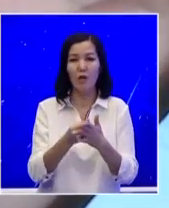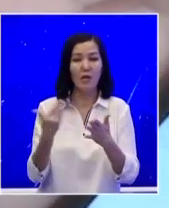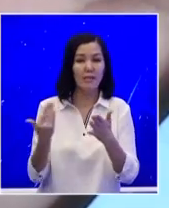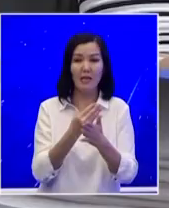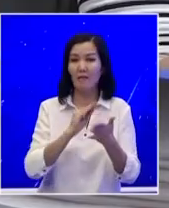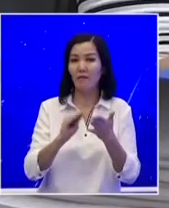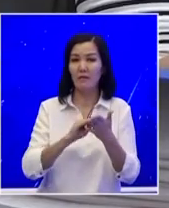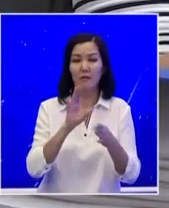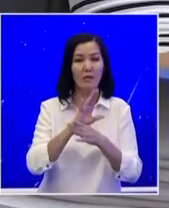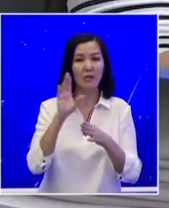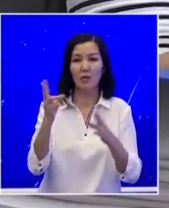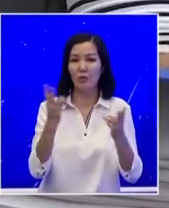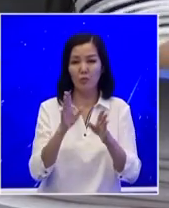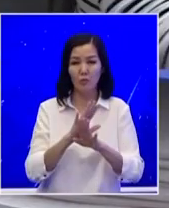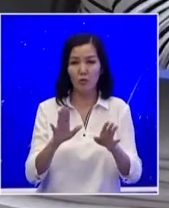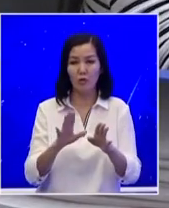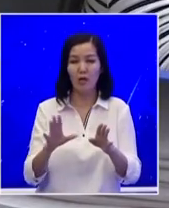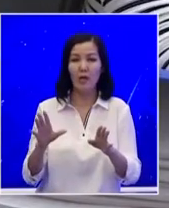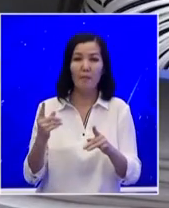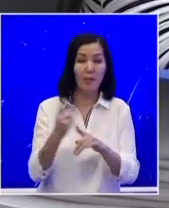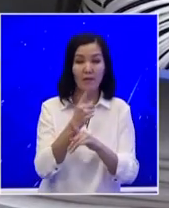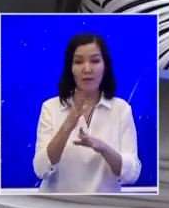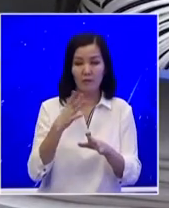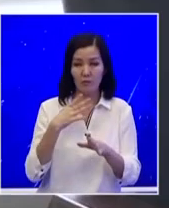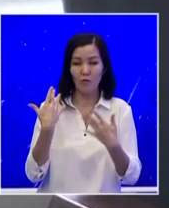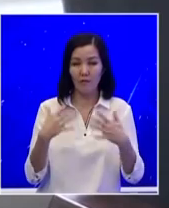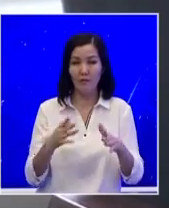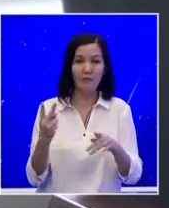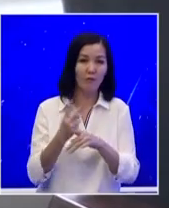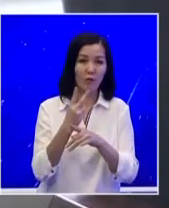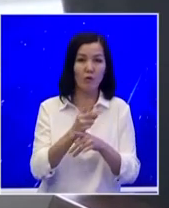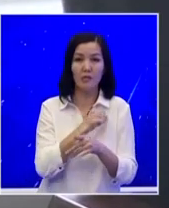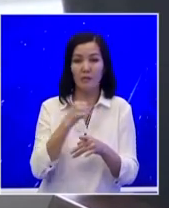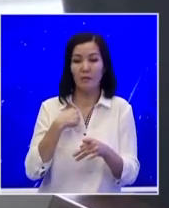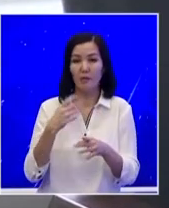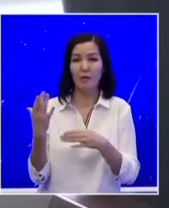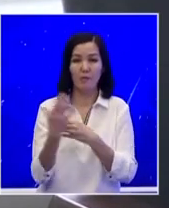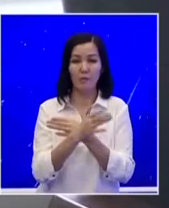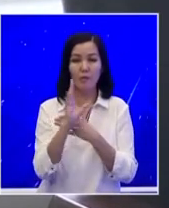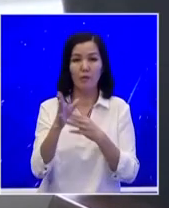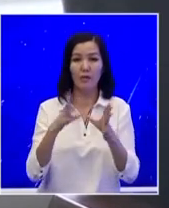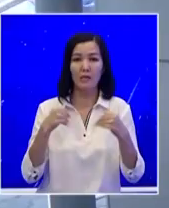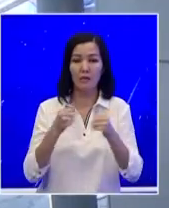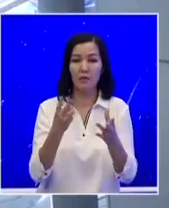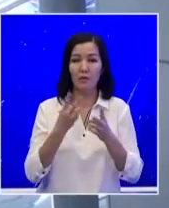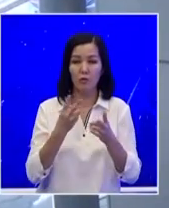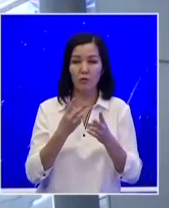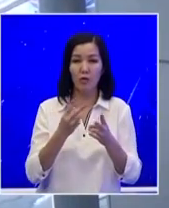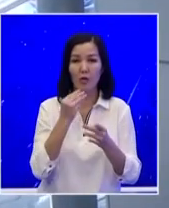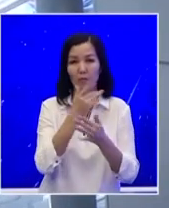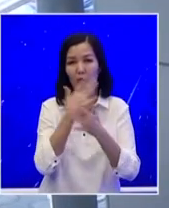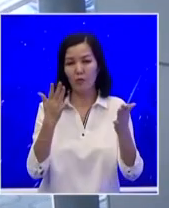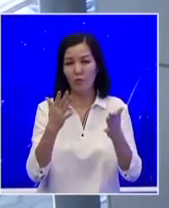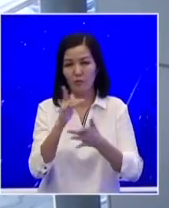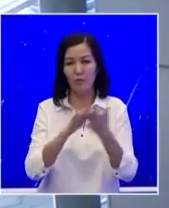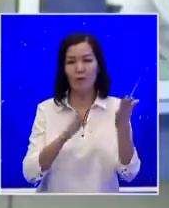не нужно. Все будет осуществляться на основе предоставленных ранее документов. Нуждающиеся семьи продолжат получать продуктовые